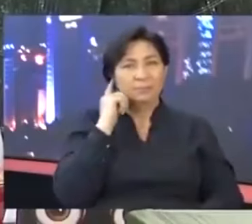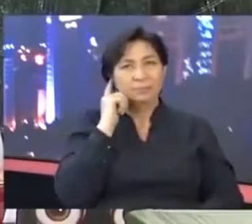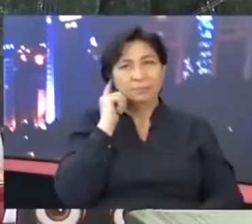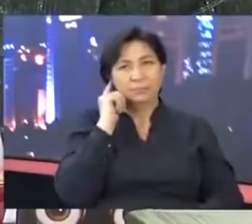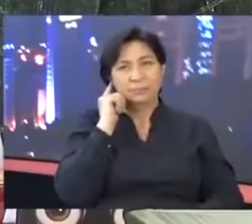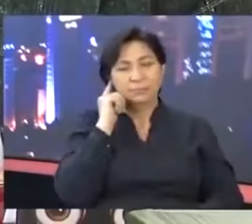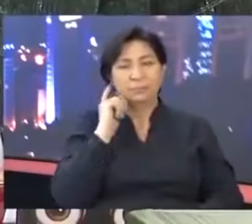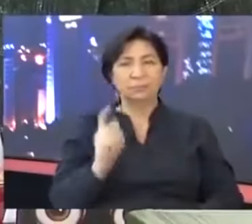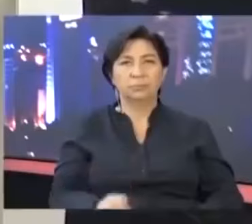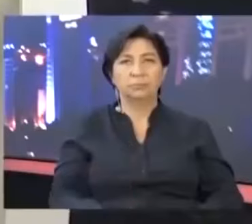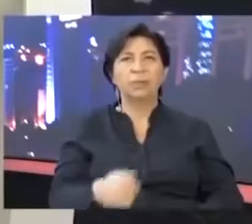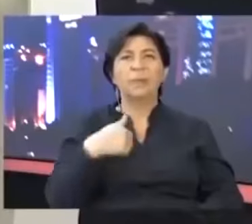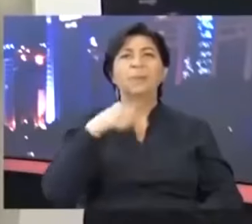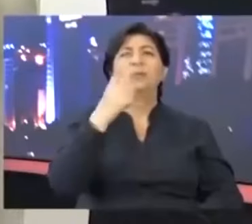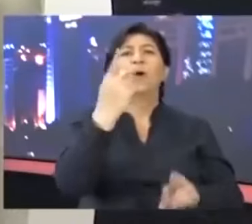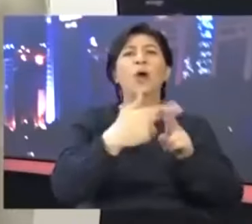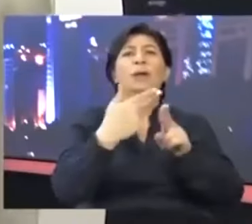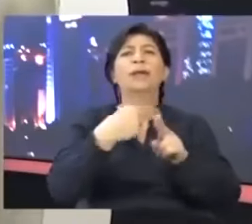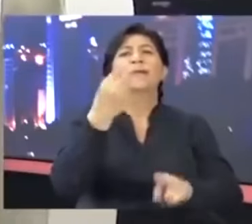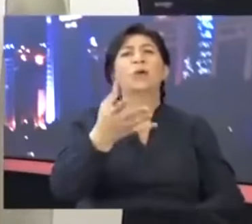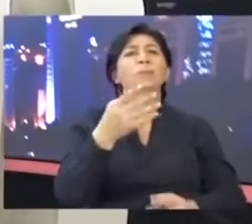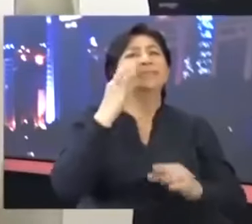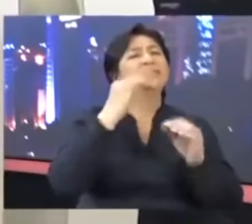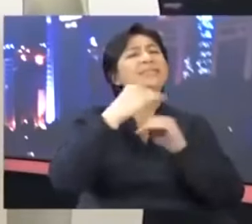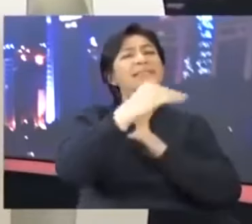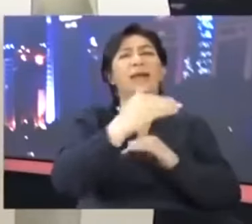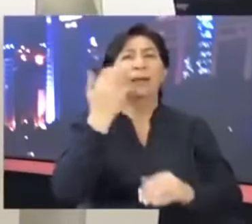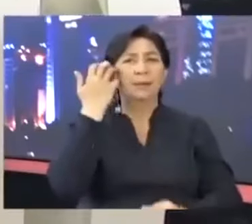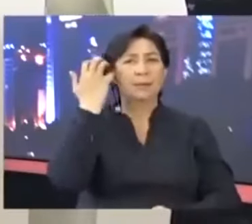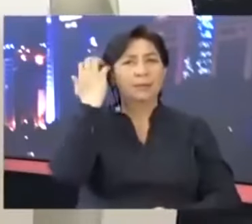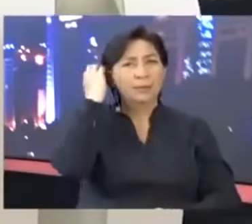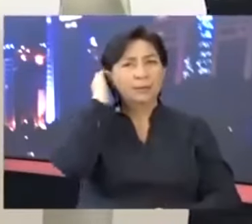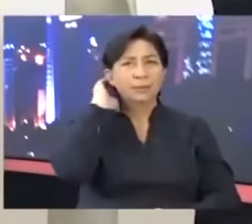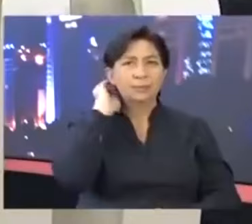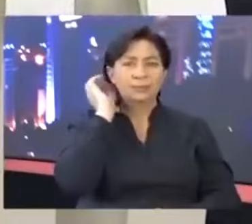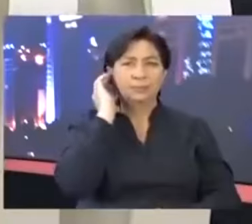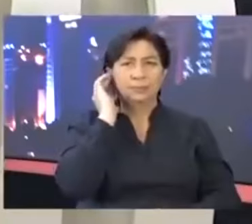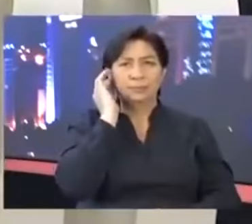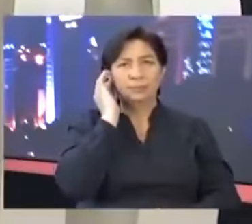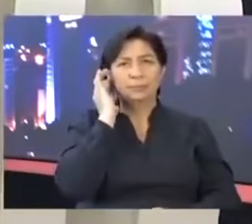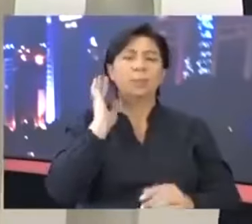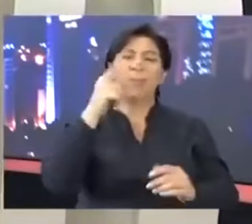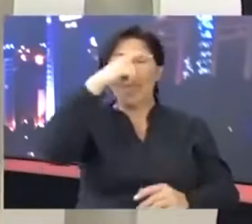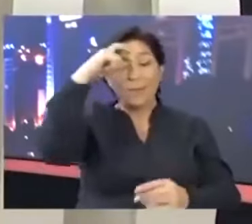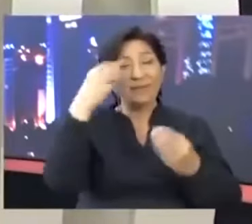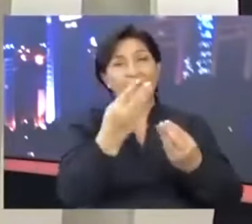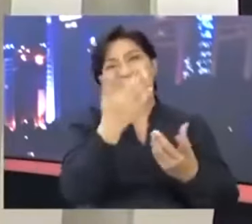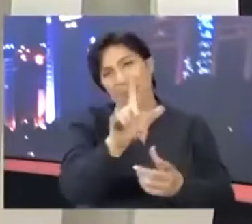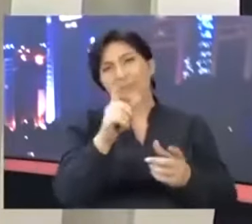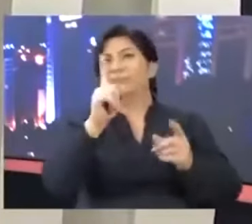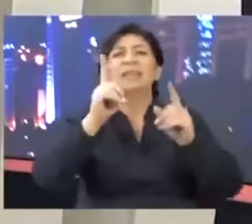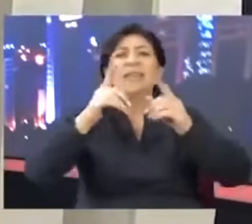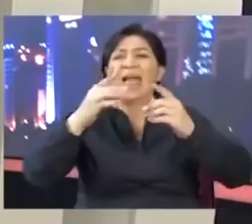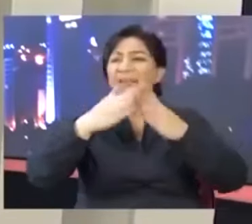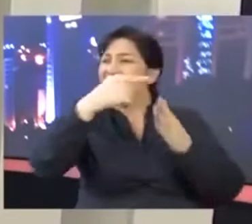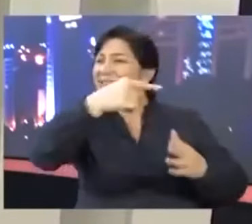elmalın Nasıl yapmış Ben burada şöyle bir örnek de veriyorum insanlara yani buna Tabii bir emek vermek lazım Mesela bir daire için ne kadar